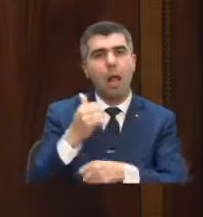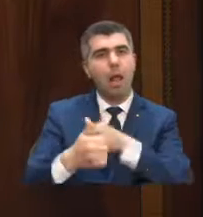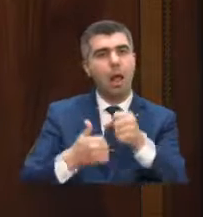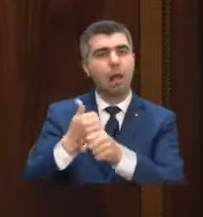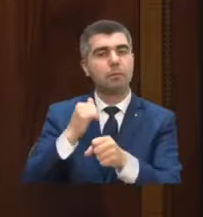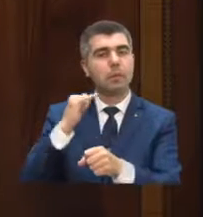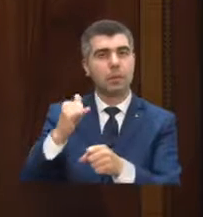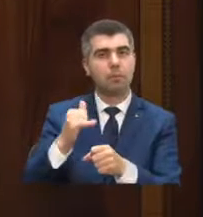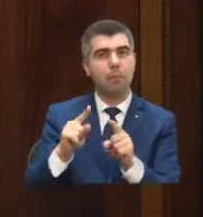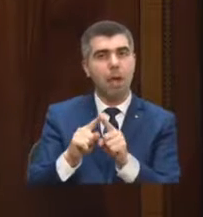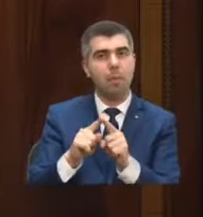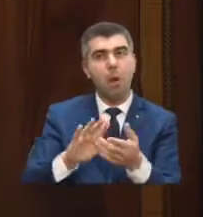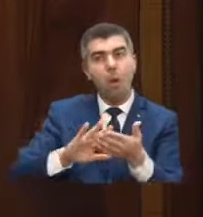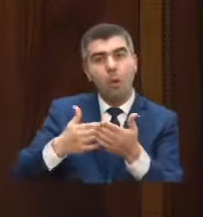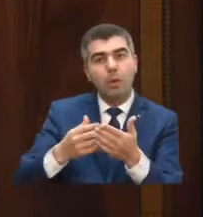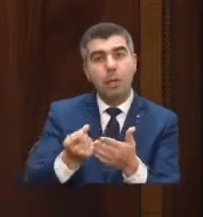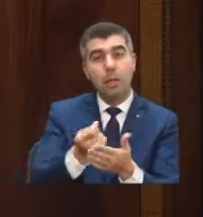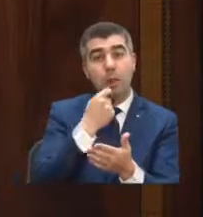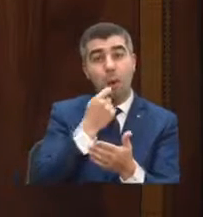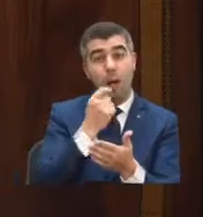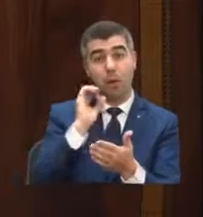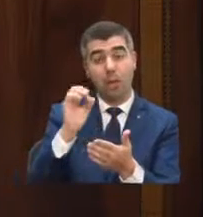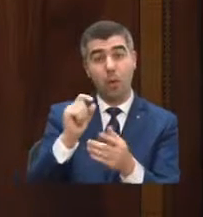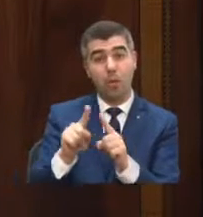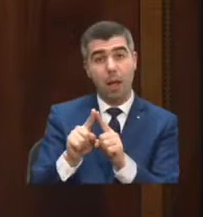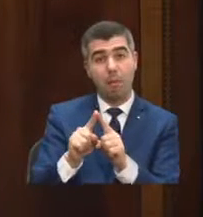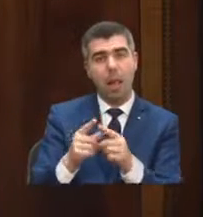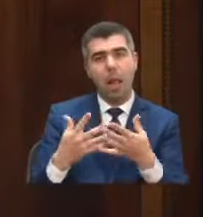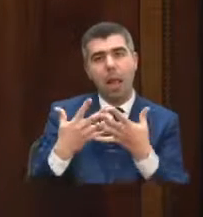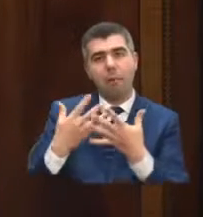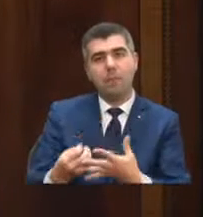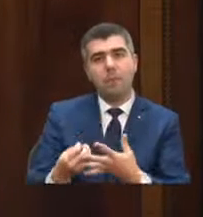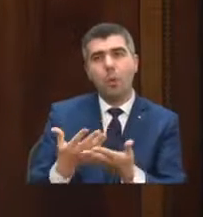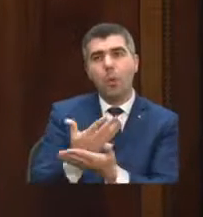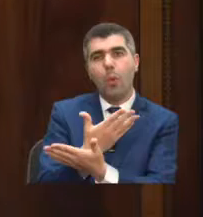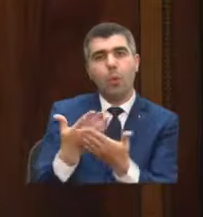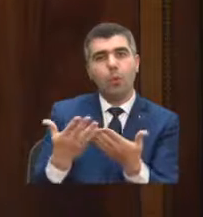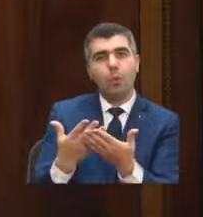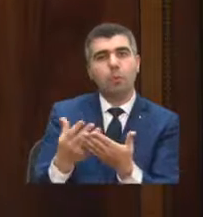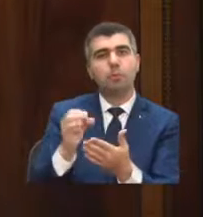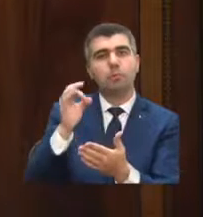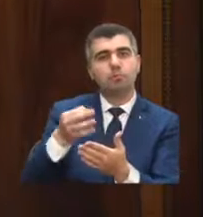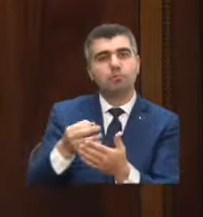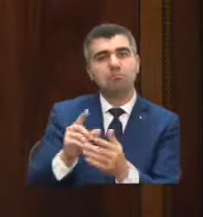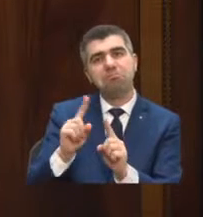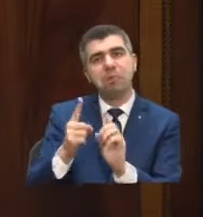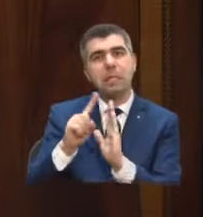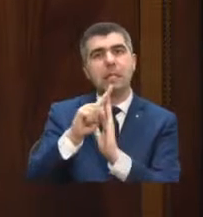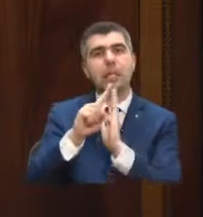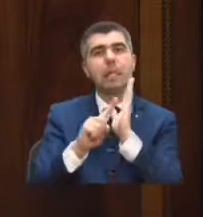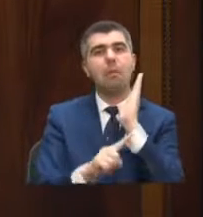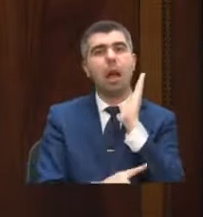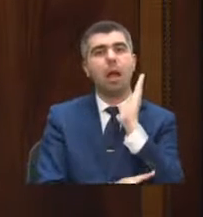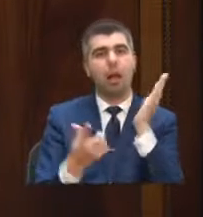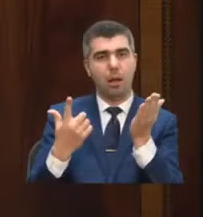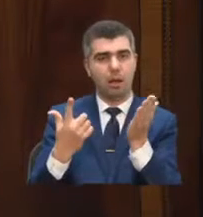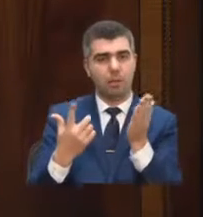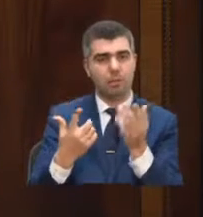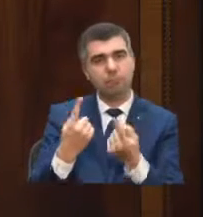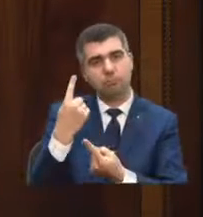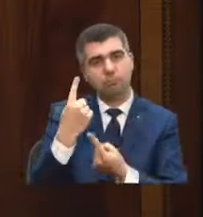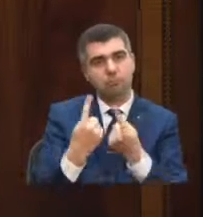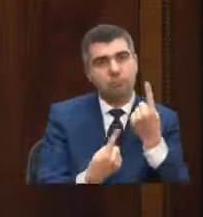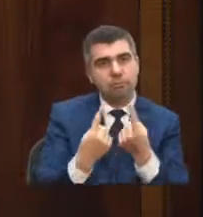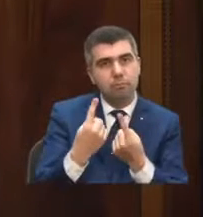يشفى معظم المرضى من هاد الحمى والأعراض الأخرى في غضون أسبوع، وفي بعض الحالات